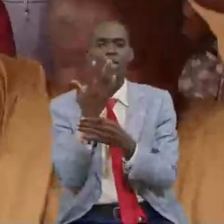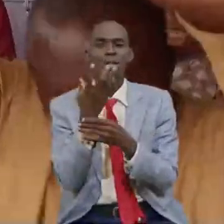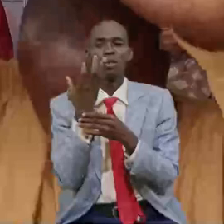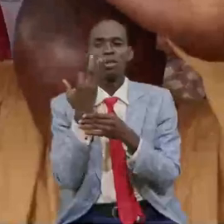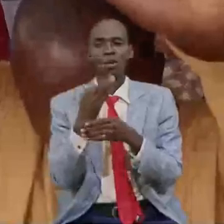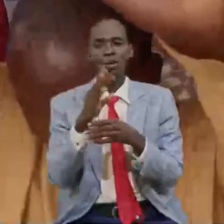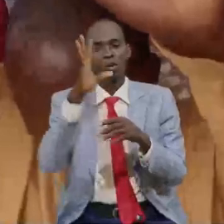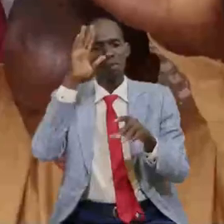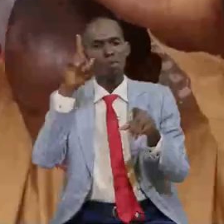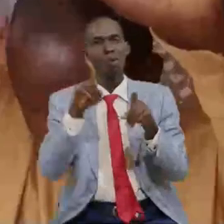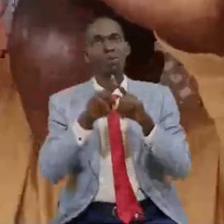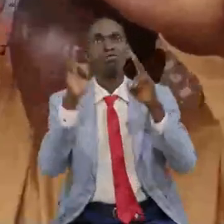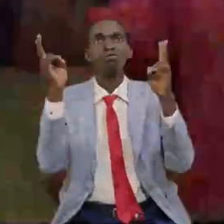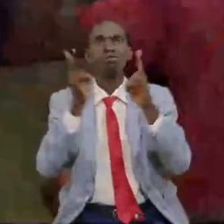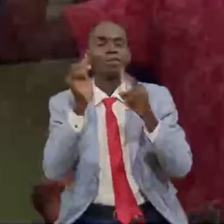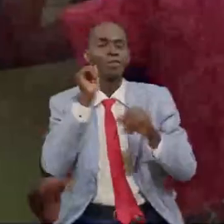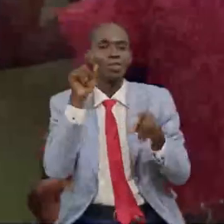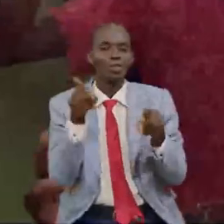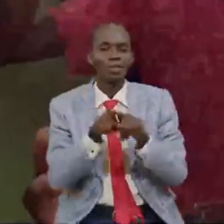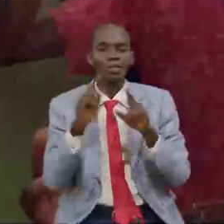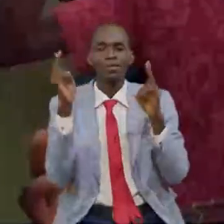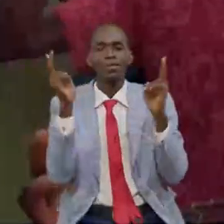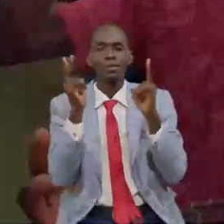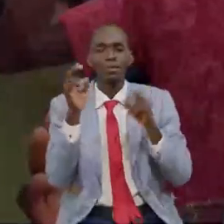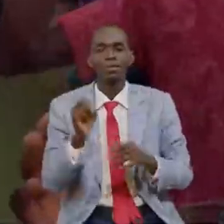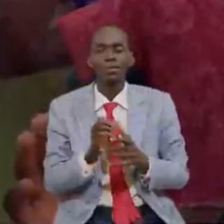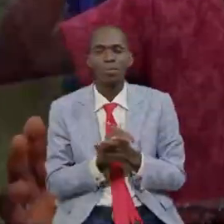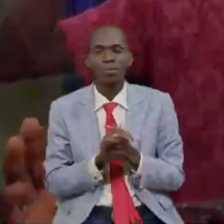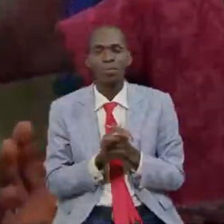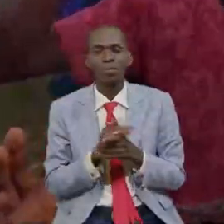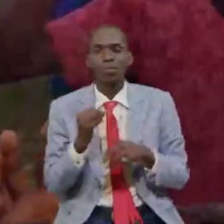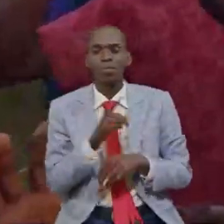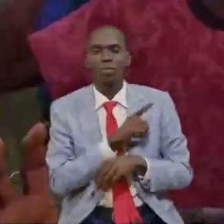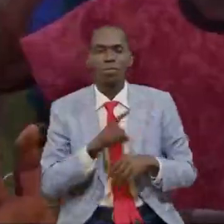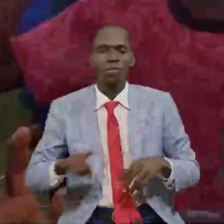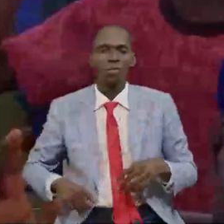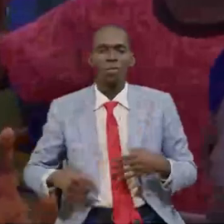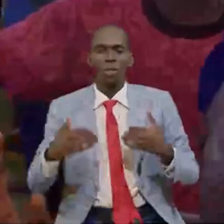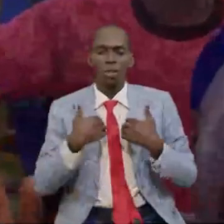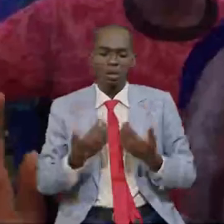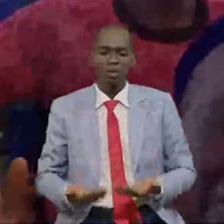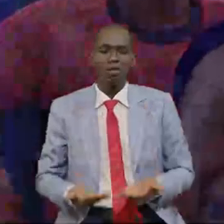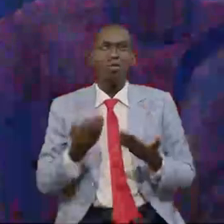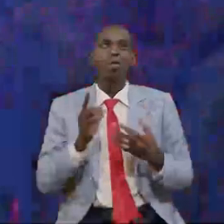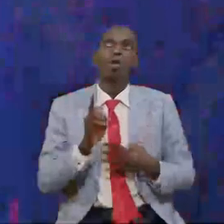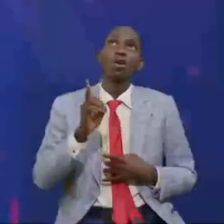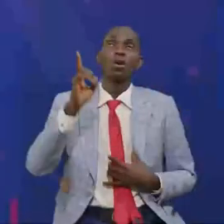main des frères victeurs, des sœurs victoires. Le Seigneur t'a élevé,